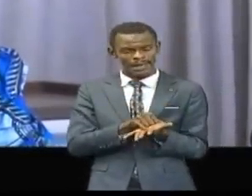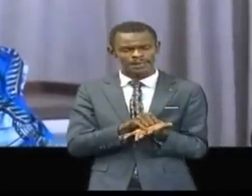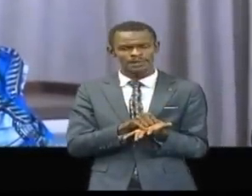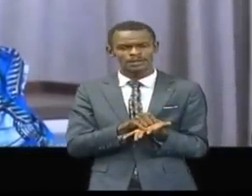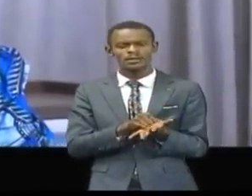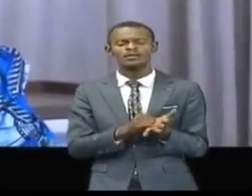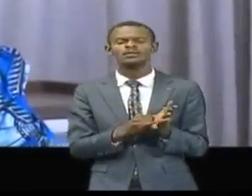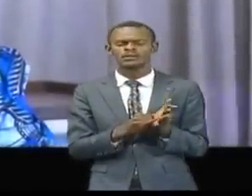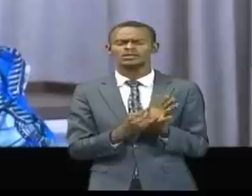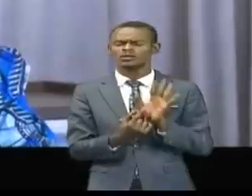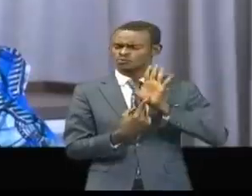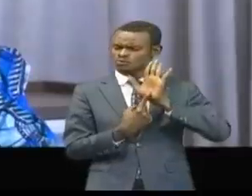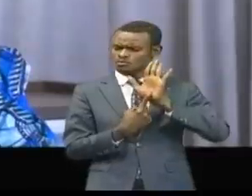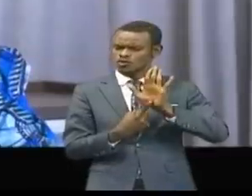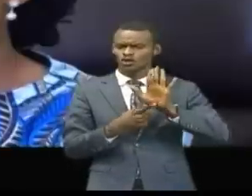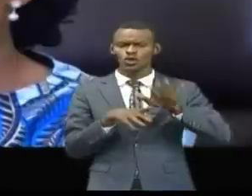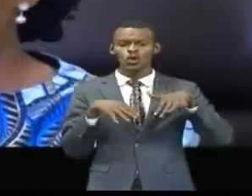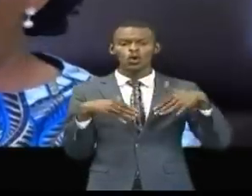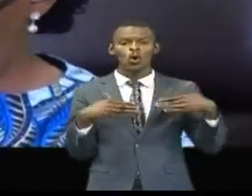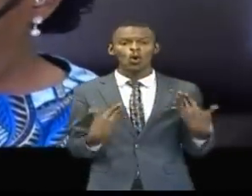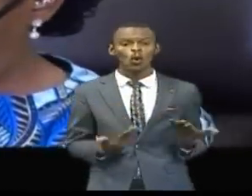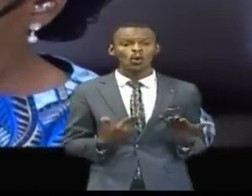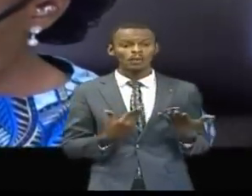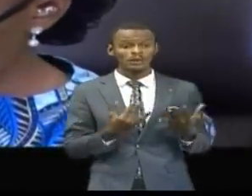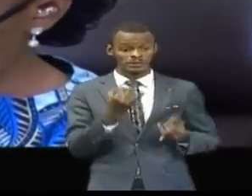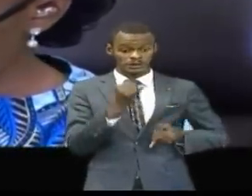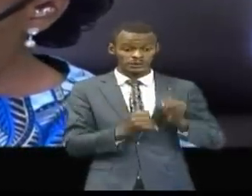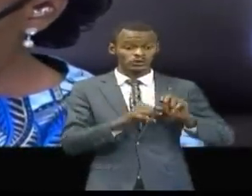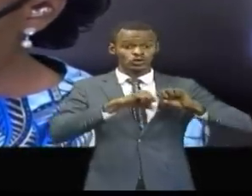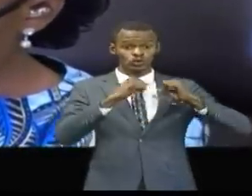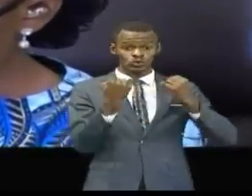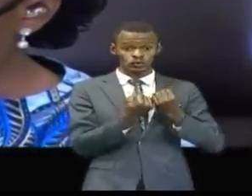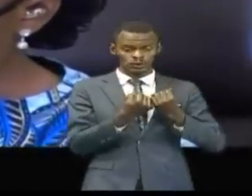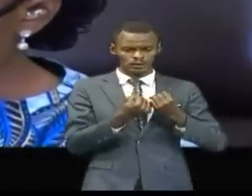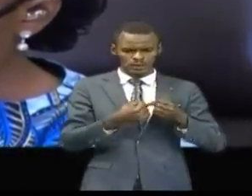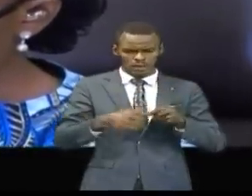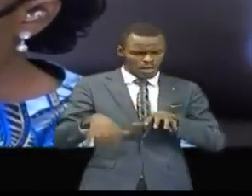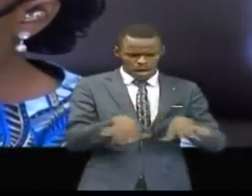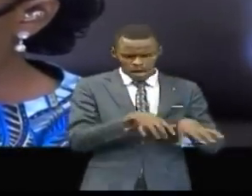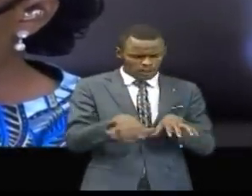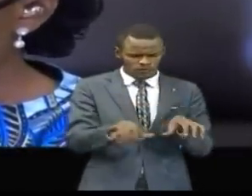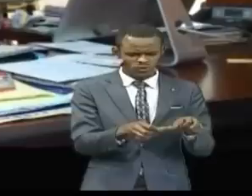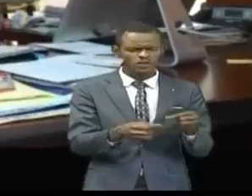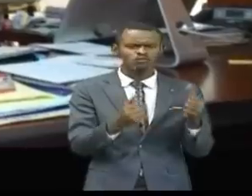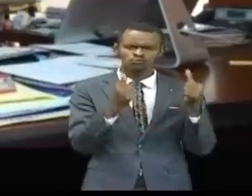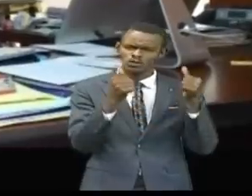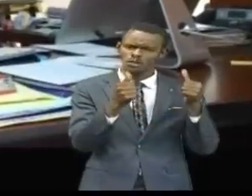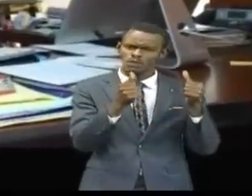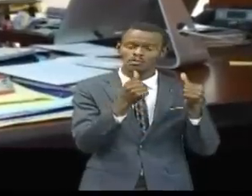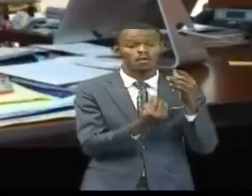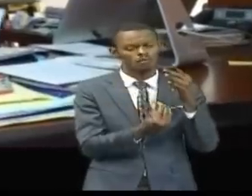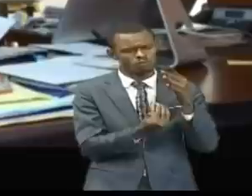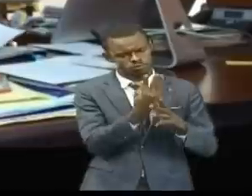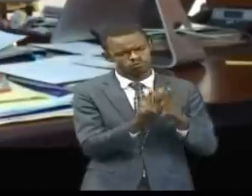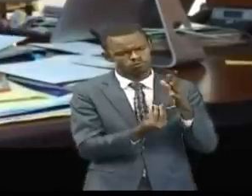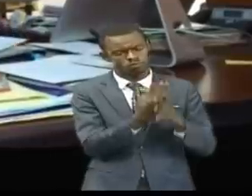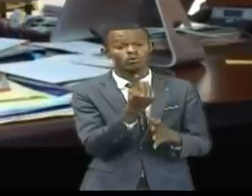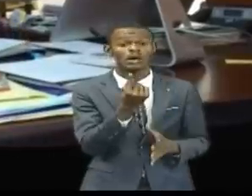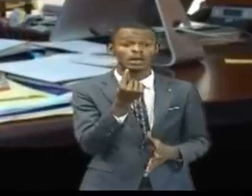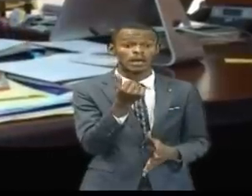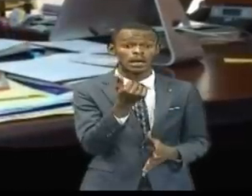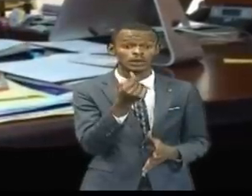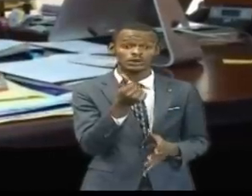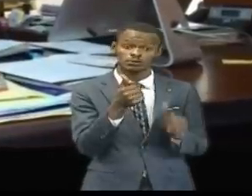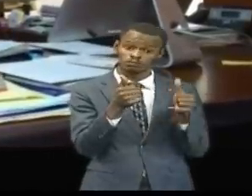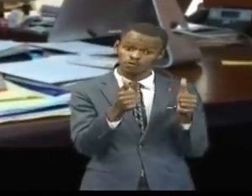l'actif immobilisé des entreprises, 1. Une réévaluation libre et une réévaluation